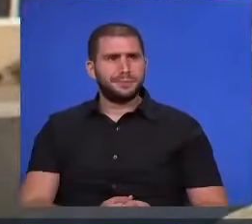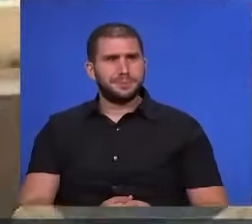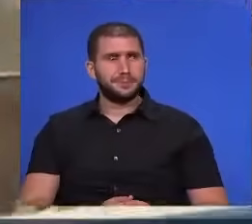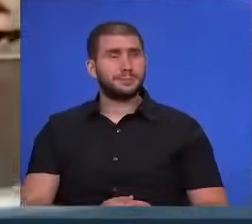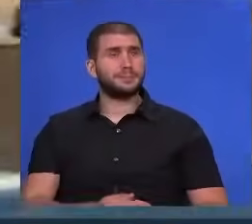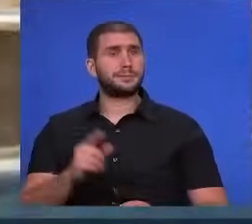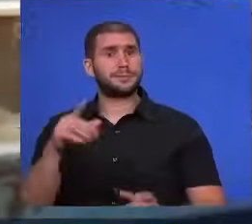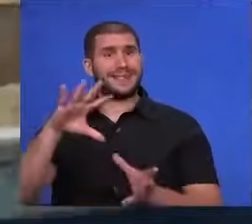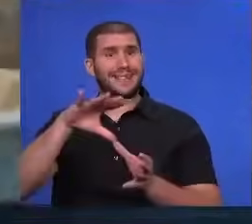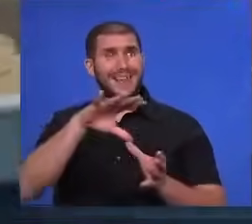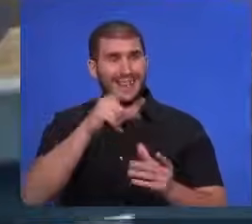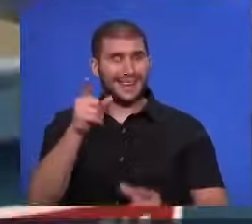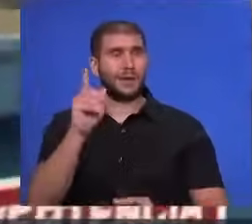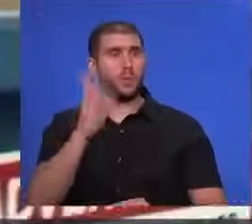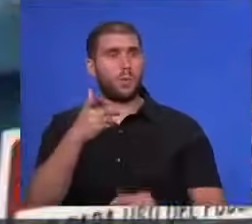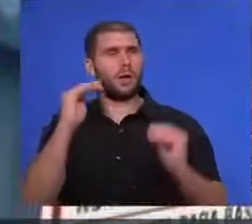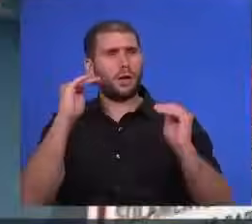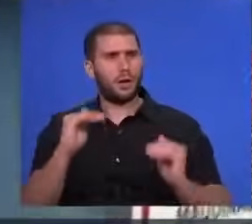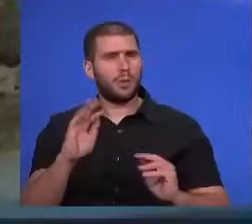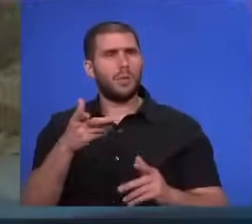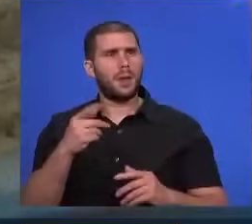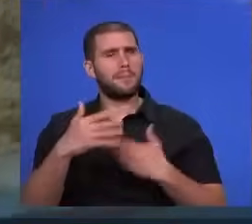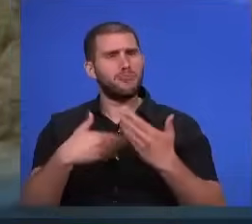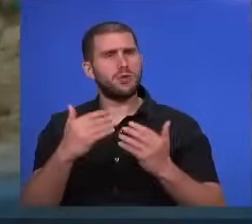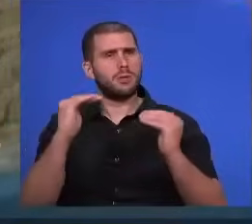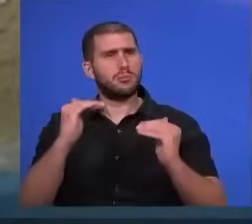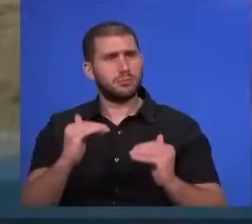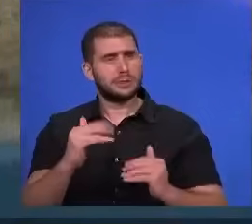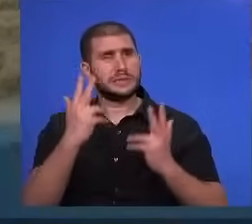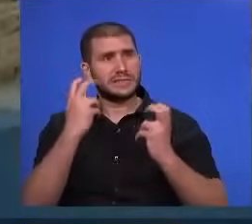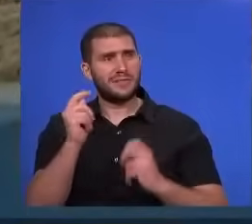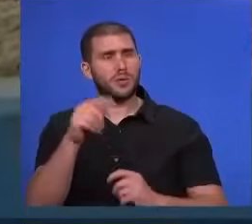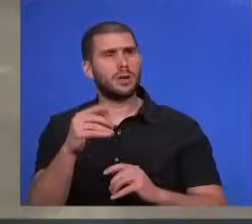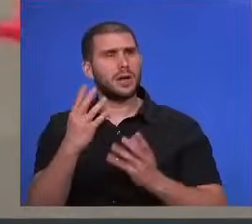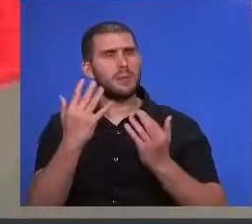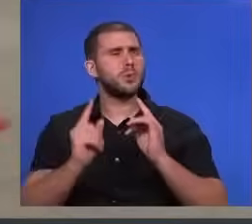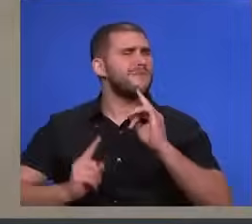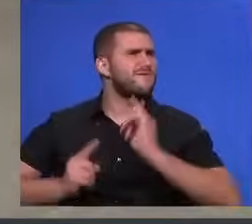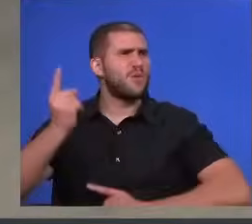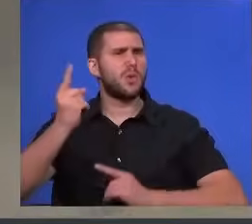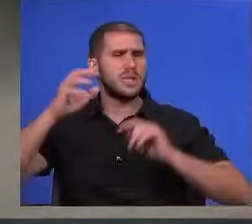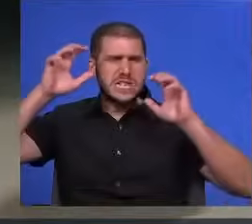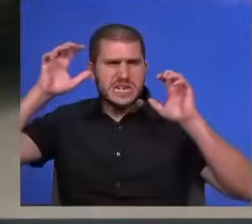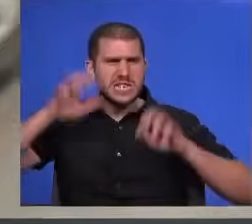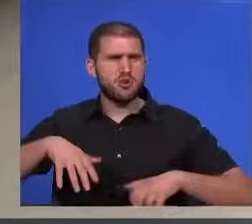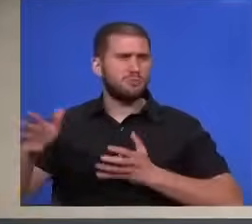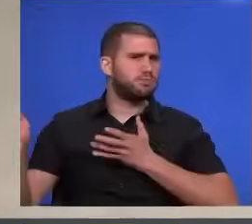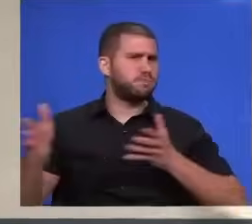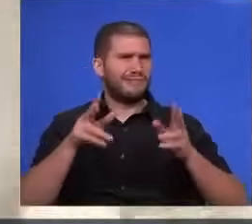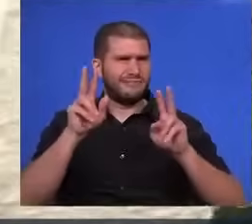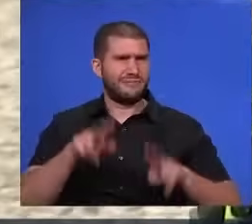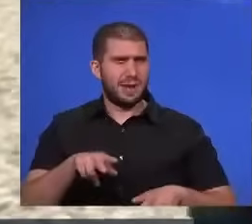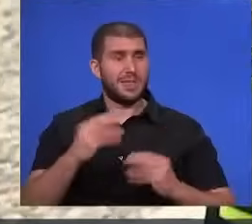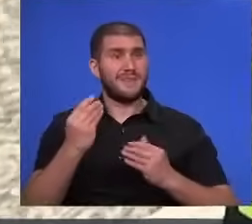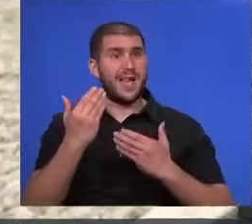הילרי, שכנראה יחלש את דרגת סופה טרופית בהמשך היום, צפוי להביא עמו כמויות עצומות של גשמים ורוחות עזות. הדבר